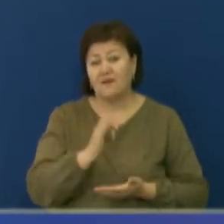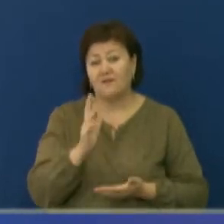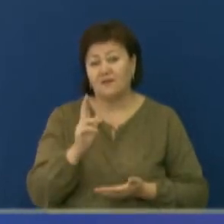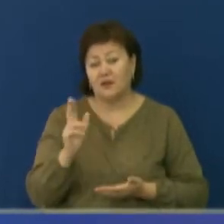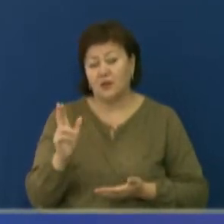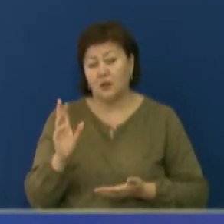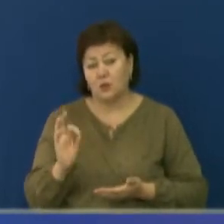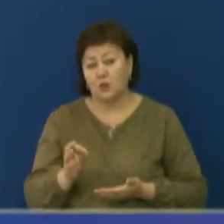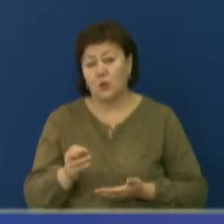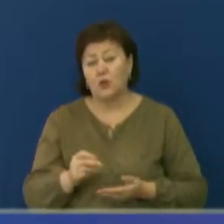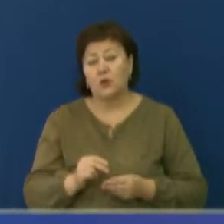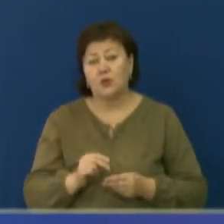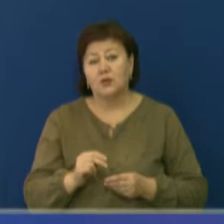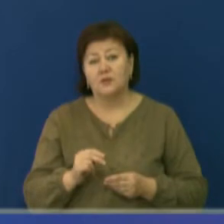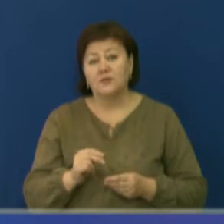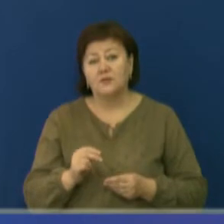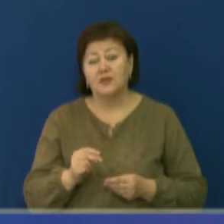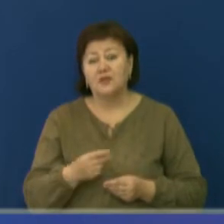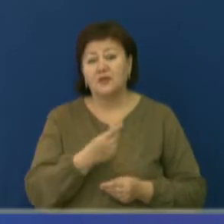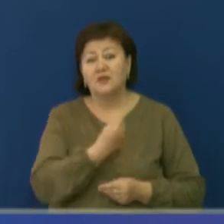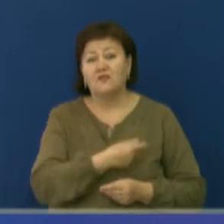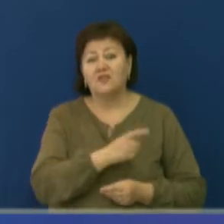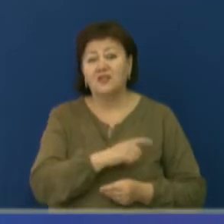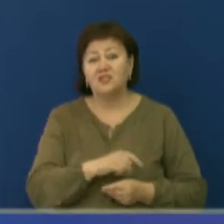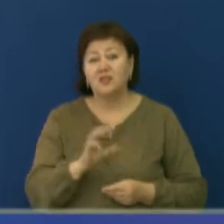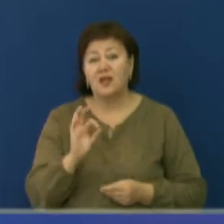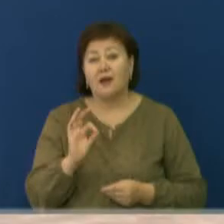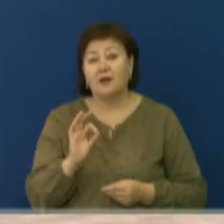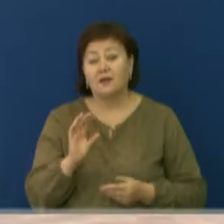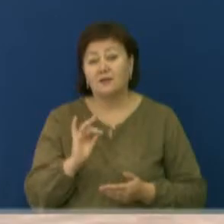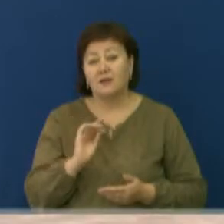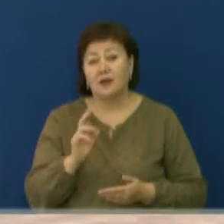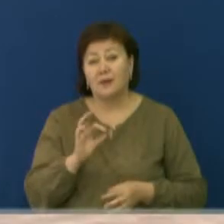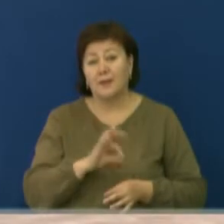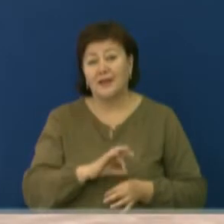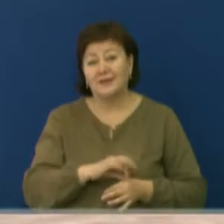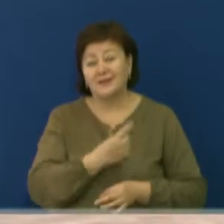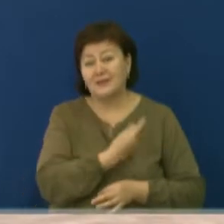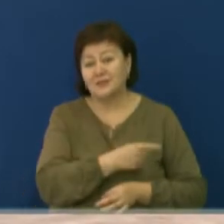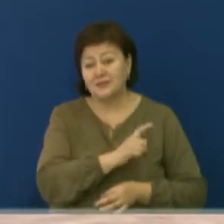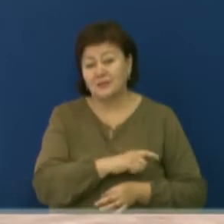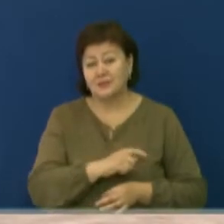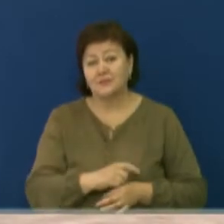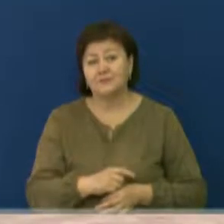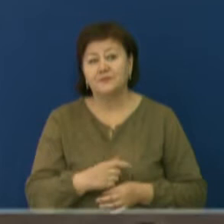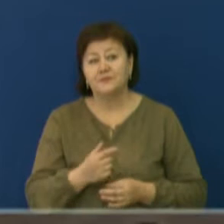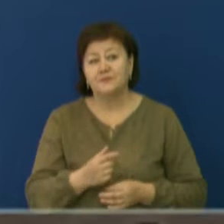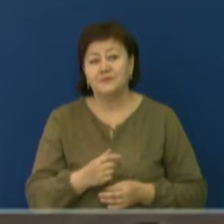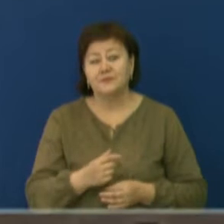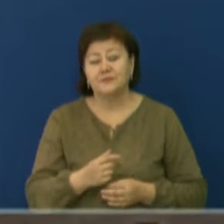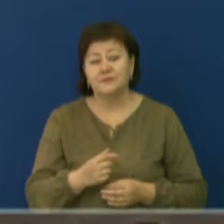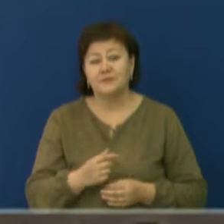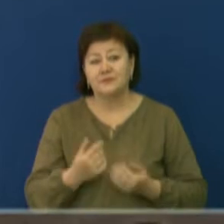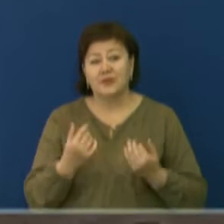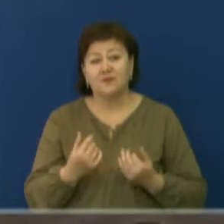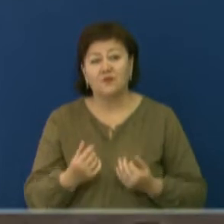Казахского научно-исследовательского института онкологии и радиологии. Метод лечения радиоактивным препаратом